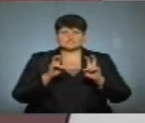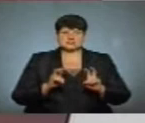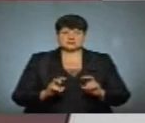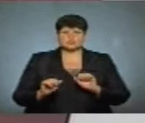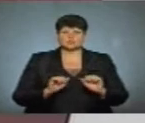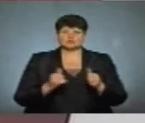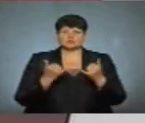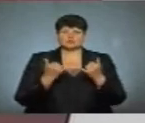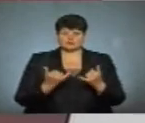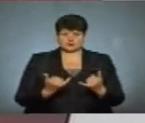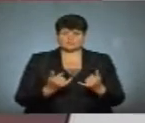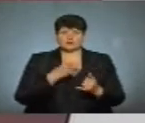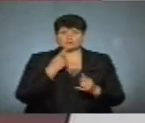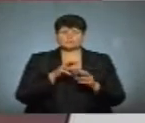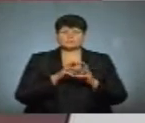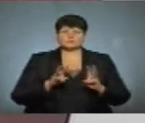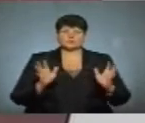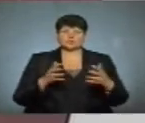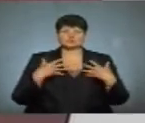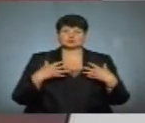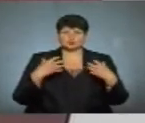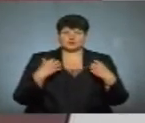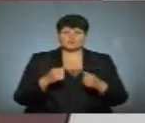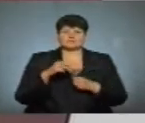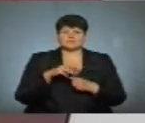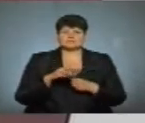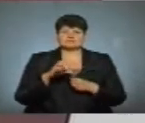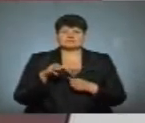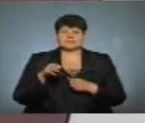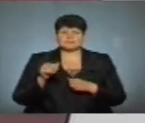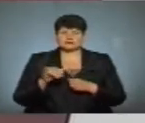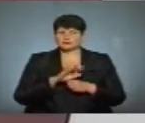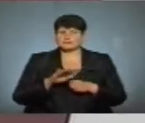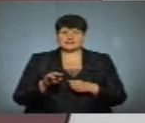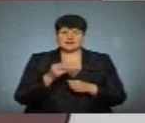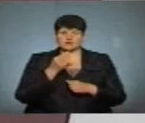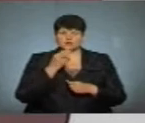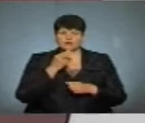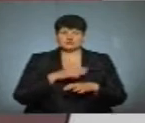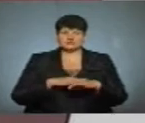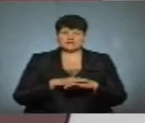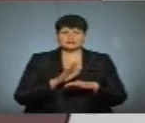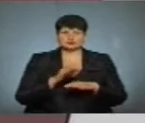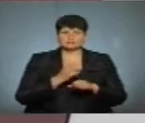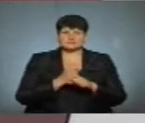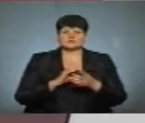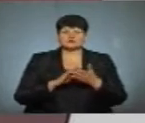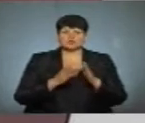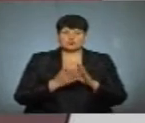сьогодні. За словами міністра охорони здоров'я Максима Степанова, непродовольчі ринки працюватимуть за умови